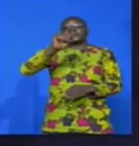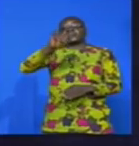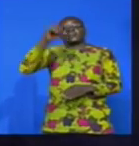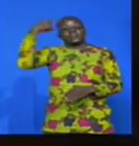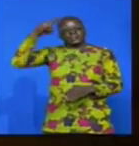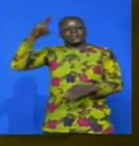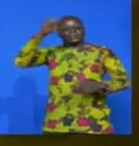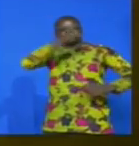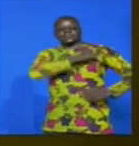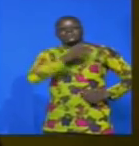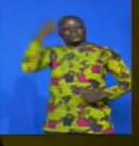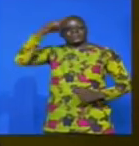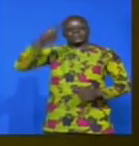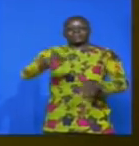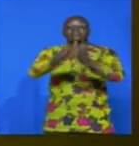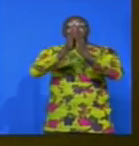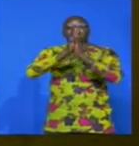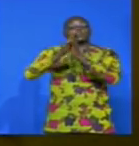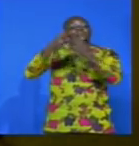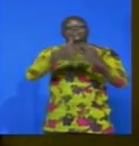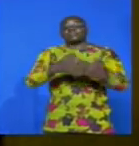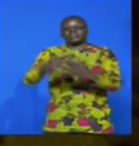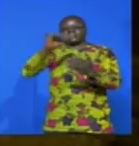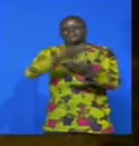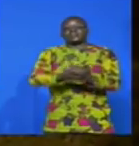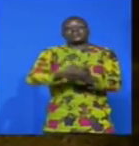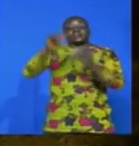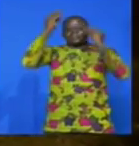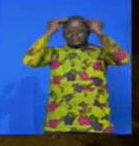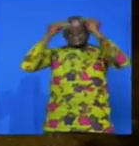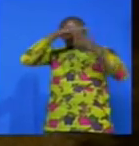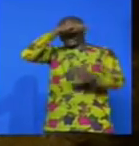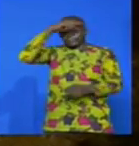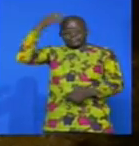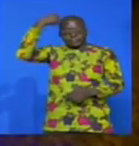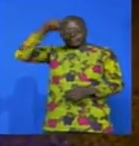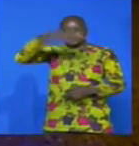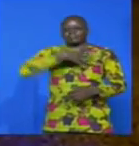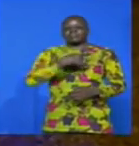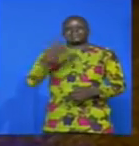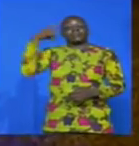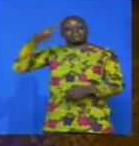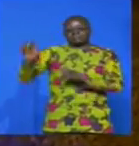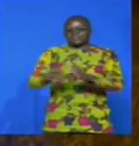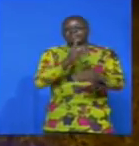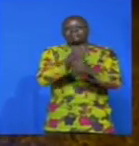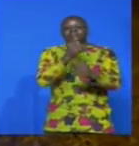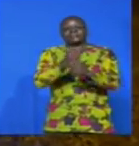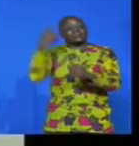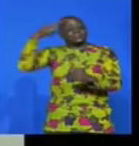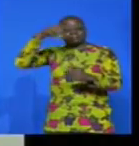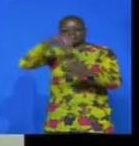à la demande expresse des États-Unis. Ce sont les casques blancs syriens dont le travail abattu pendant les bombardements a